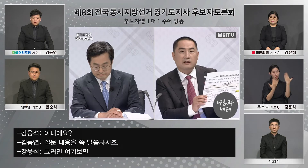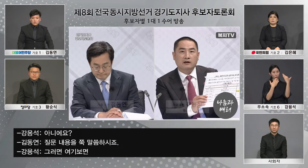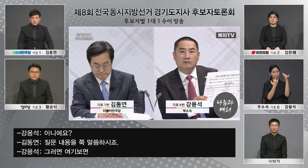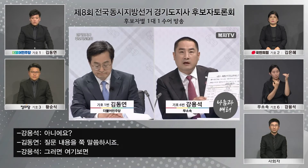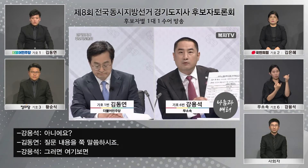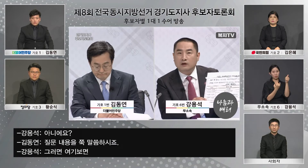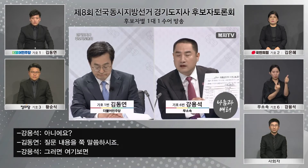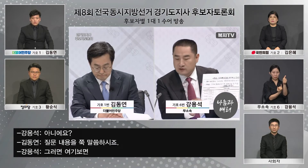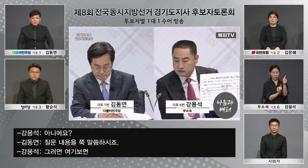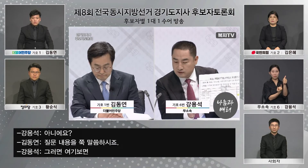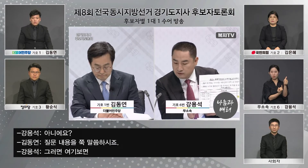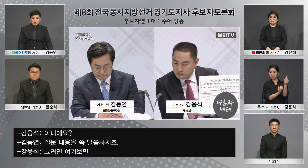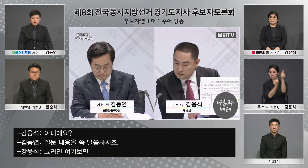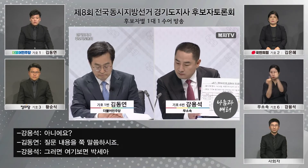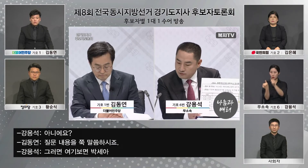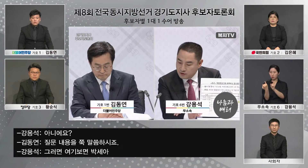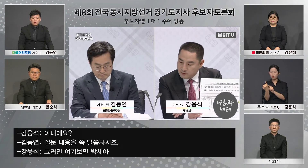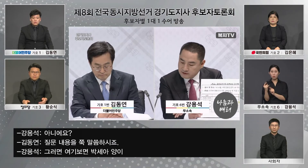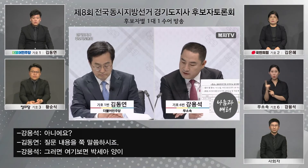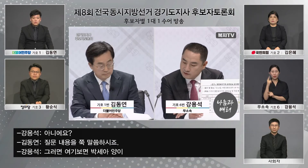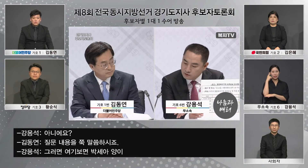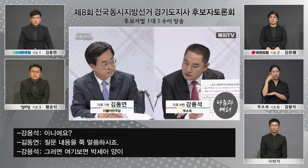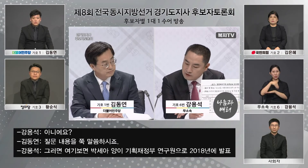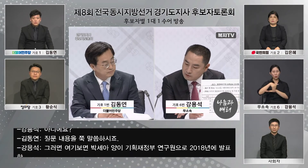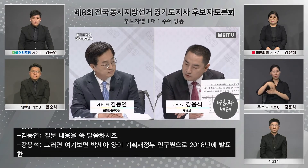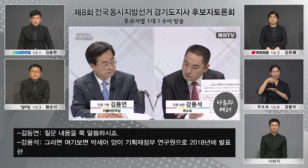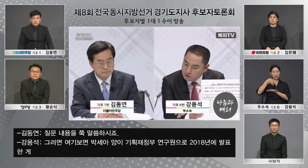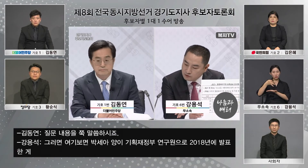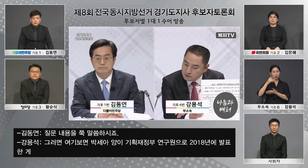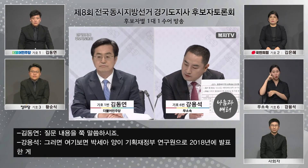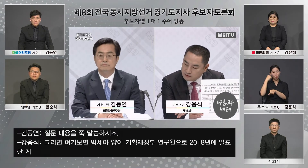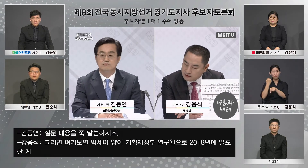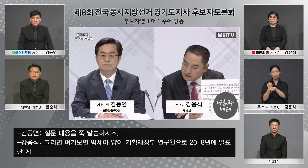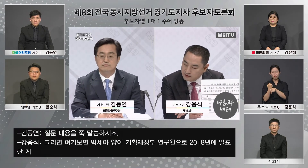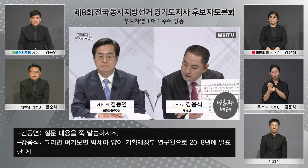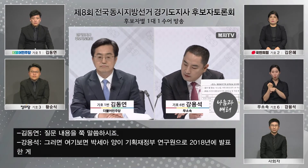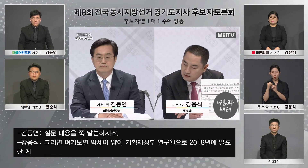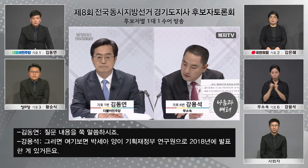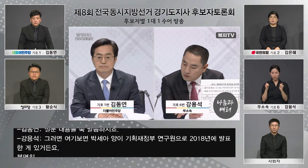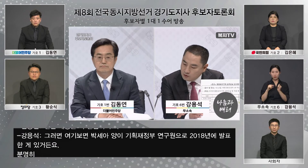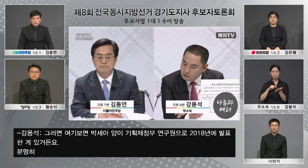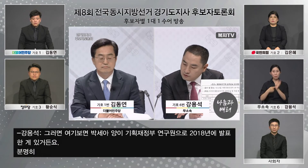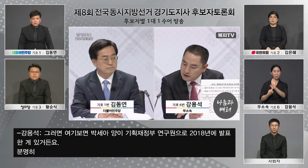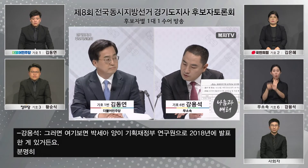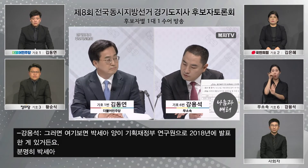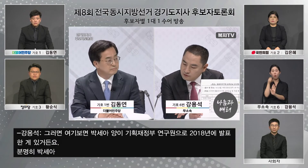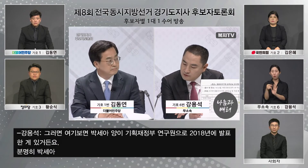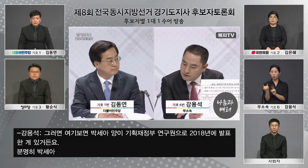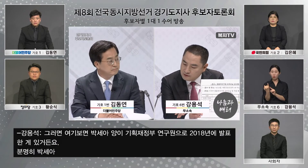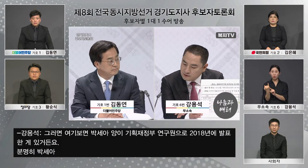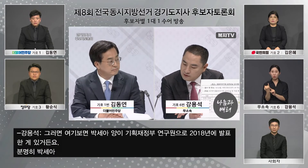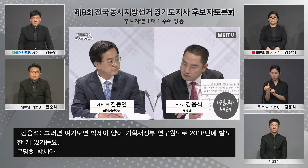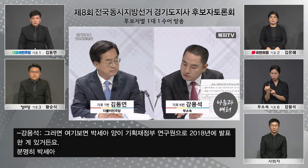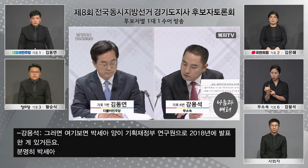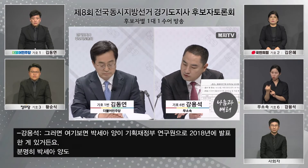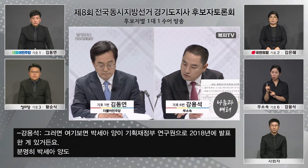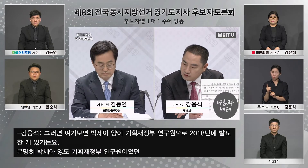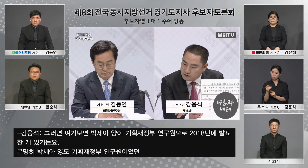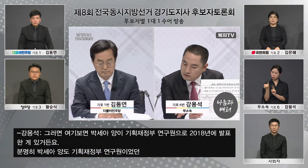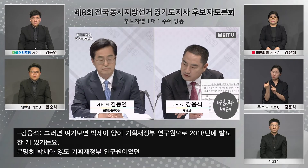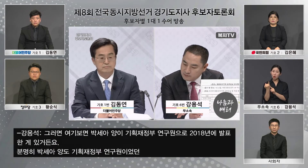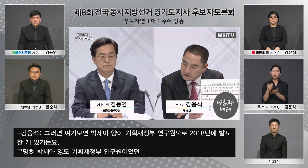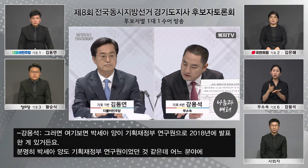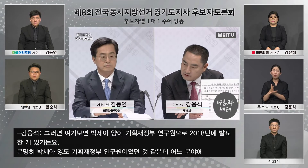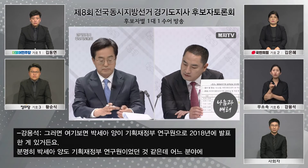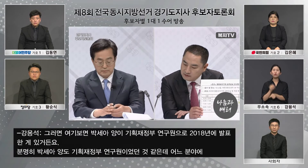2018년에 발표한 게 있거든요. 분명히 박세아 양도 기획재정부 연구원이었던 것 같은데 어느 분야의 전문성이 있어서 이 연구원이